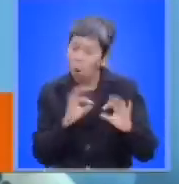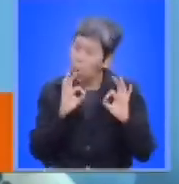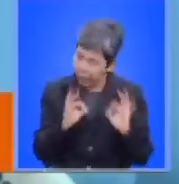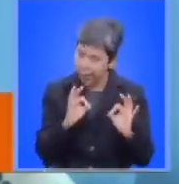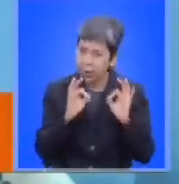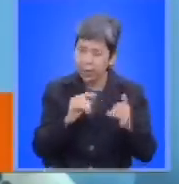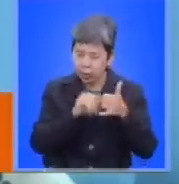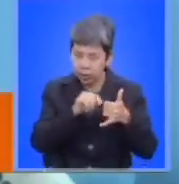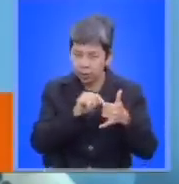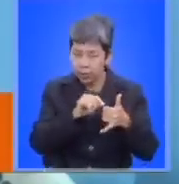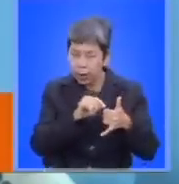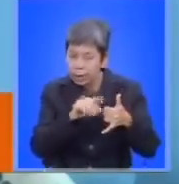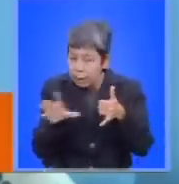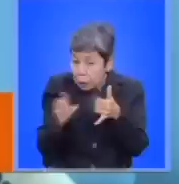ะ